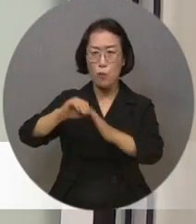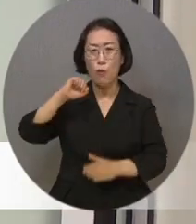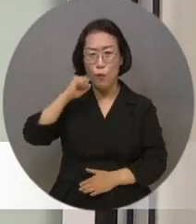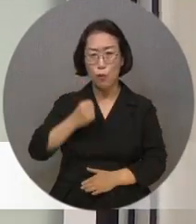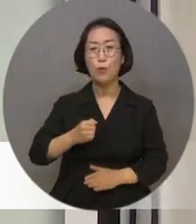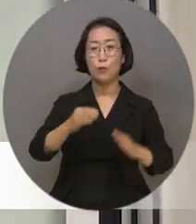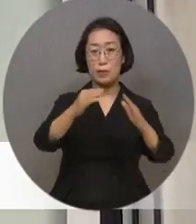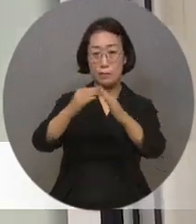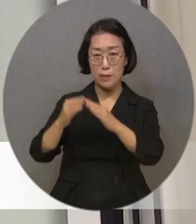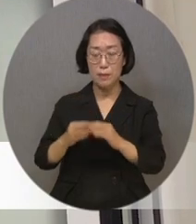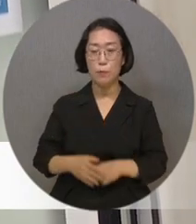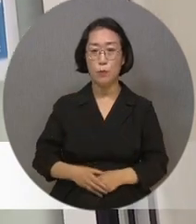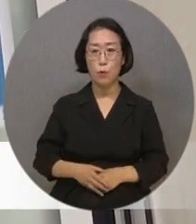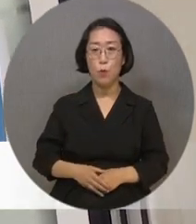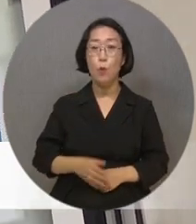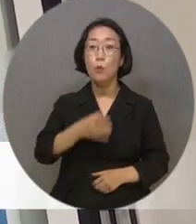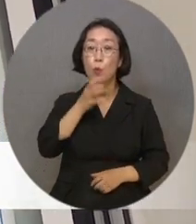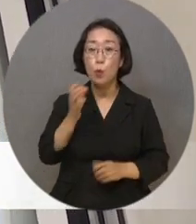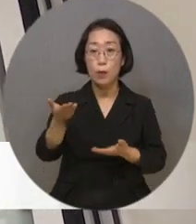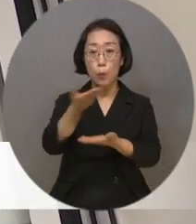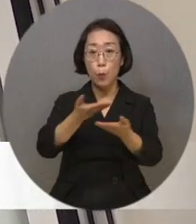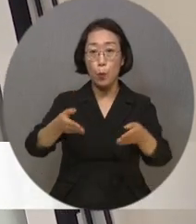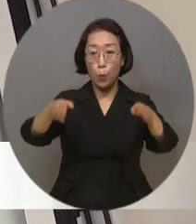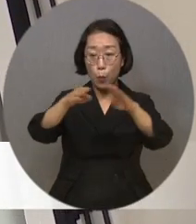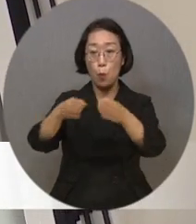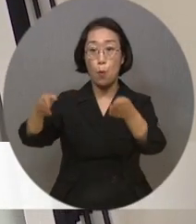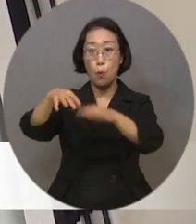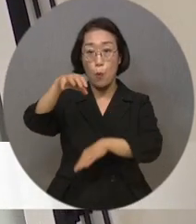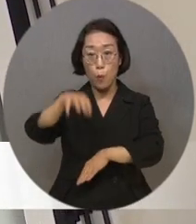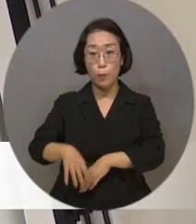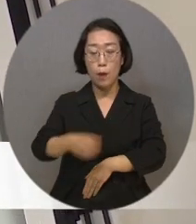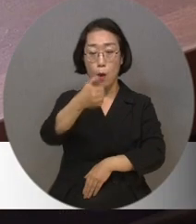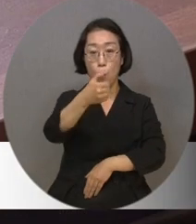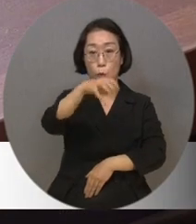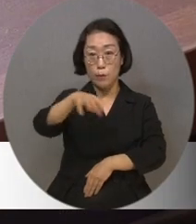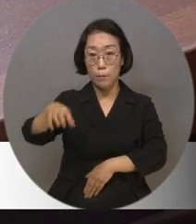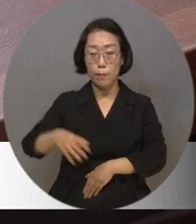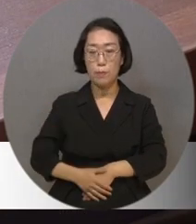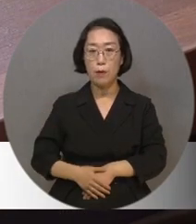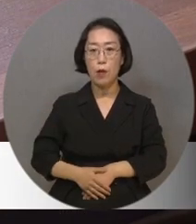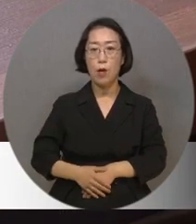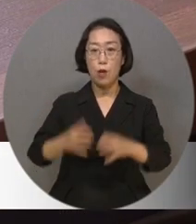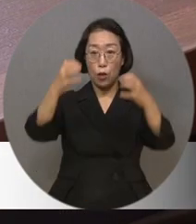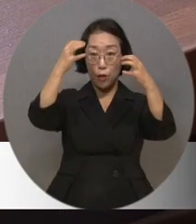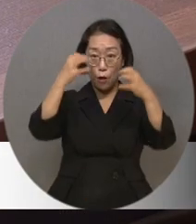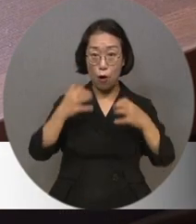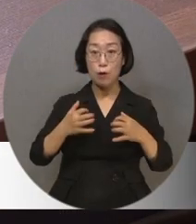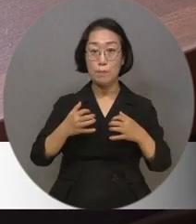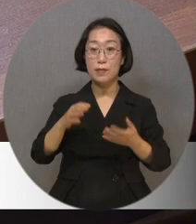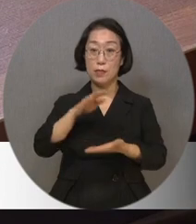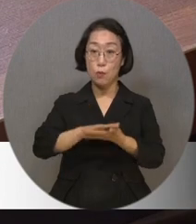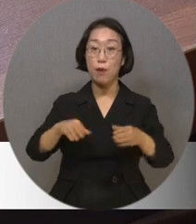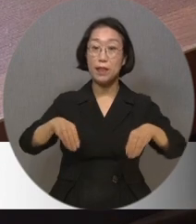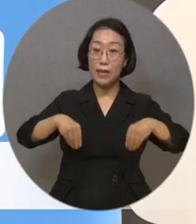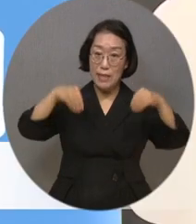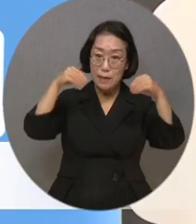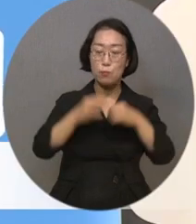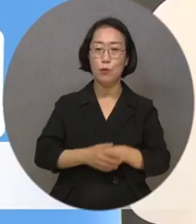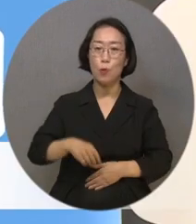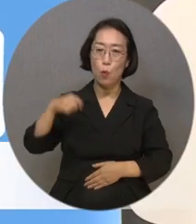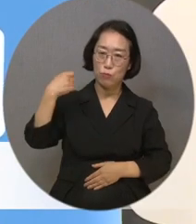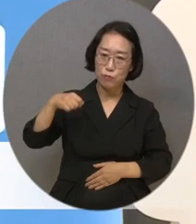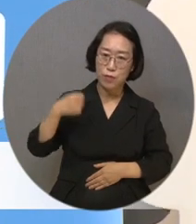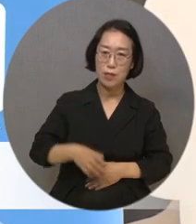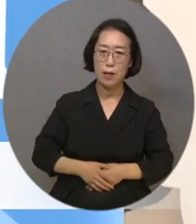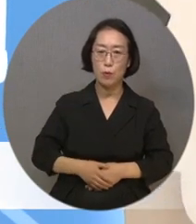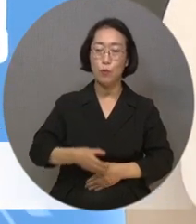경로당 등 취약계층 이용시설 50여 곳을 대상으로 친환경 소재의 여름용 이불, 부채, 도라지차 등 폭염